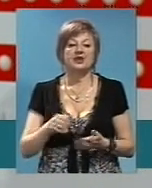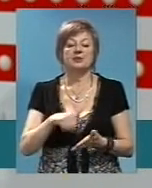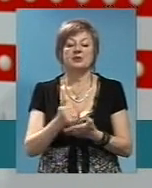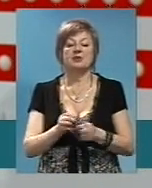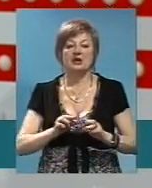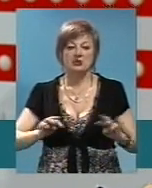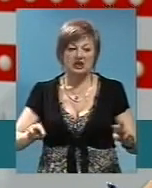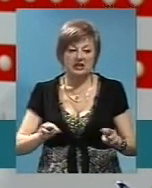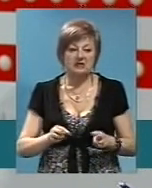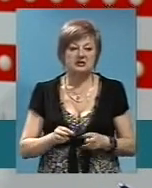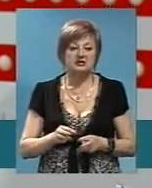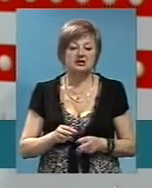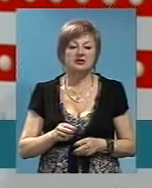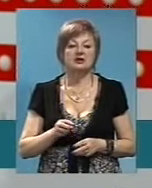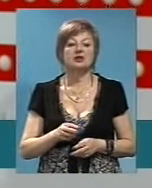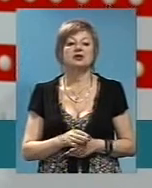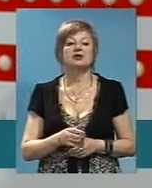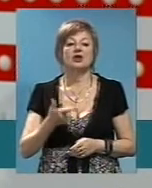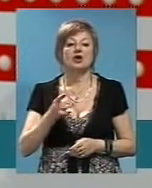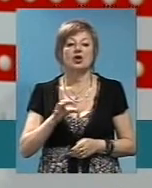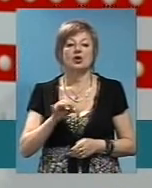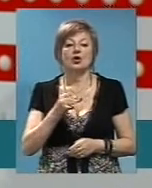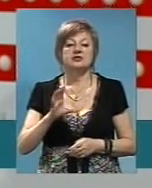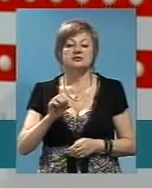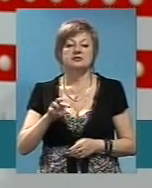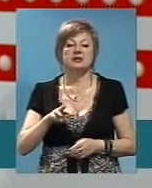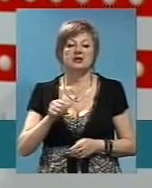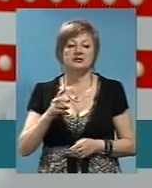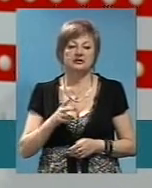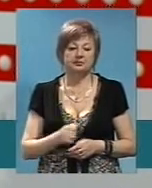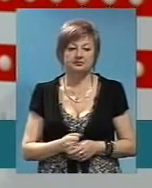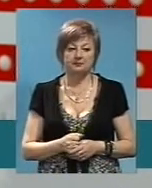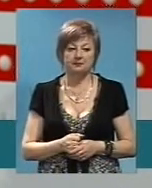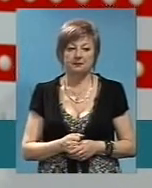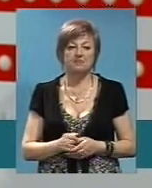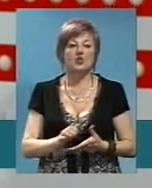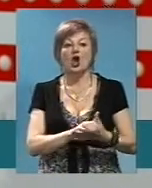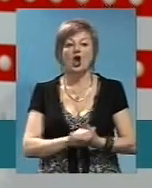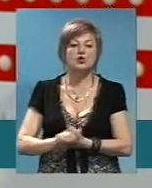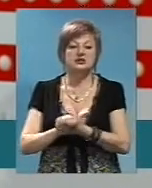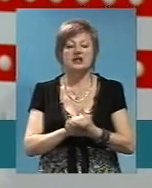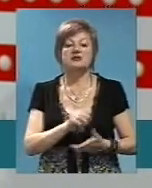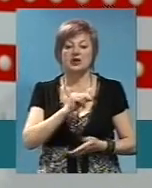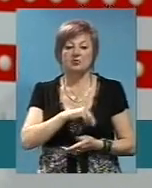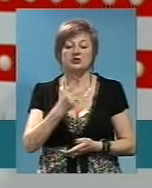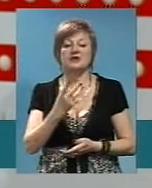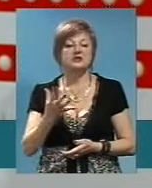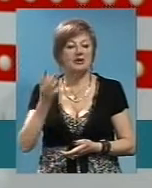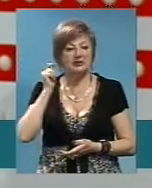прем'єр-міністра Володимира Борисовича Гройсмана. До речі, асоціація вже працює 25 років,